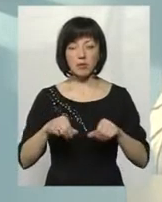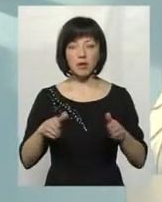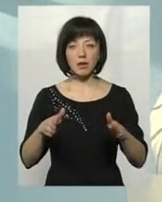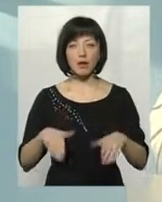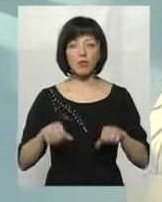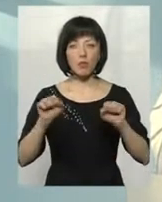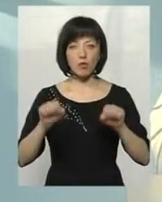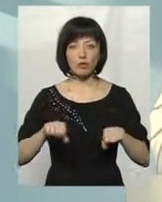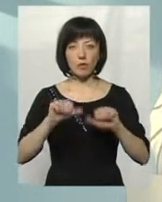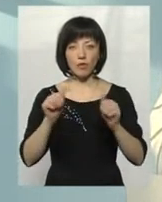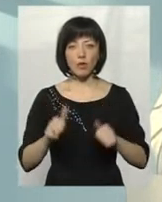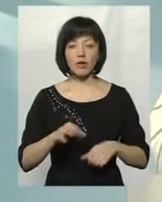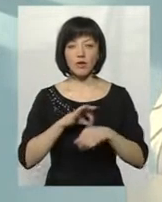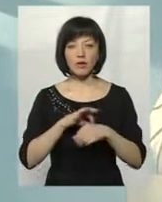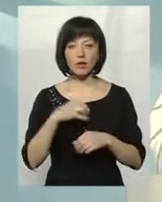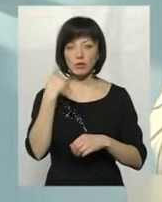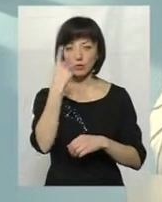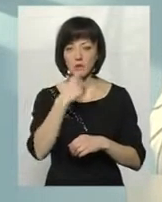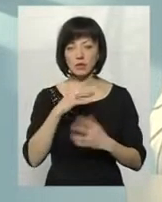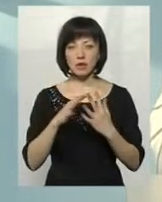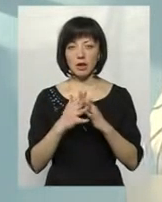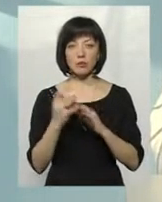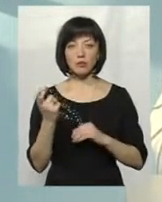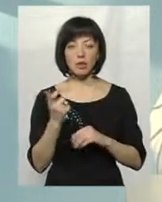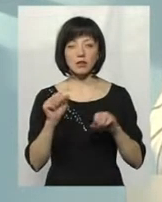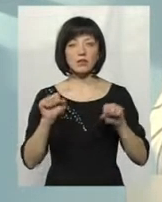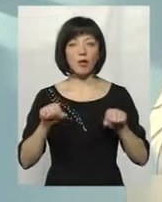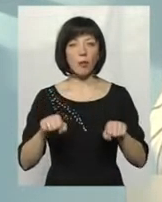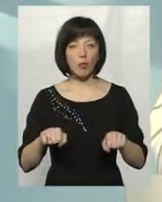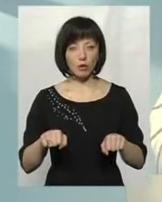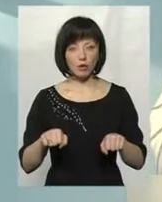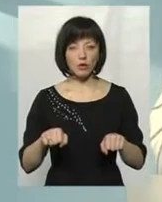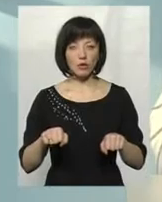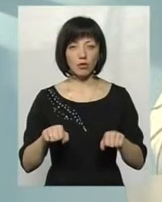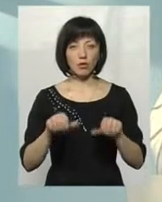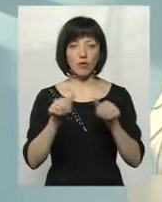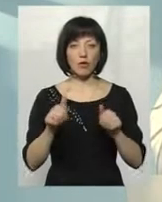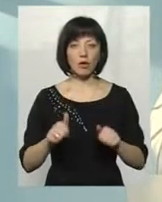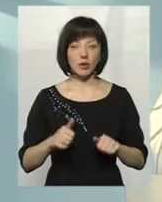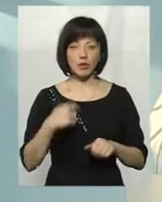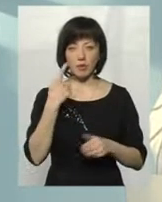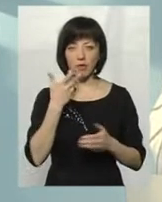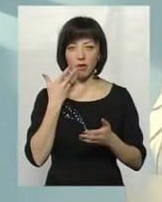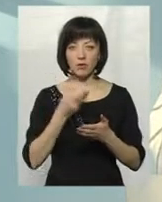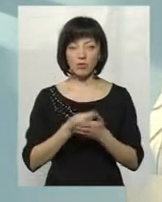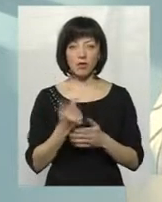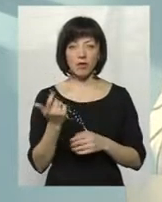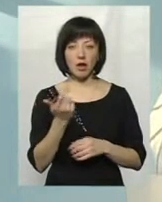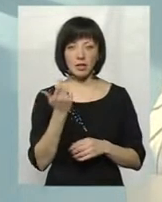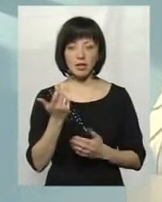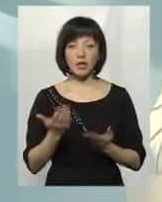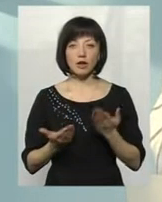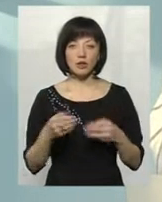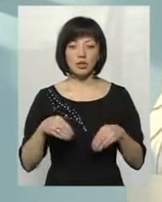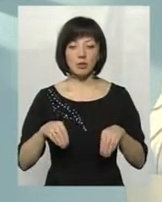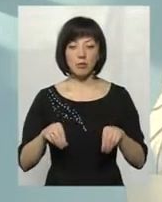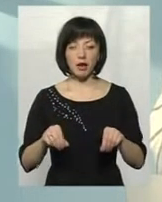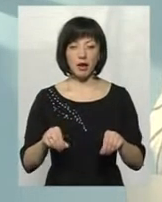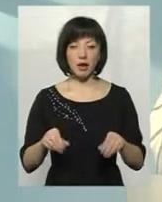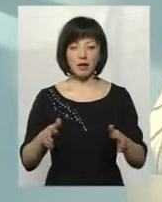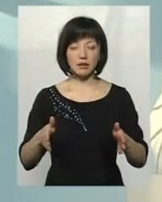для ведення особистого селянського господарства, і в такому випадку її можна оформити в приватну власність. А якщо земельна